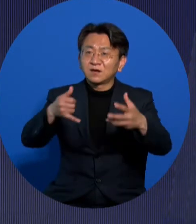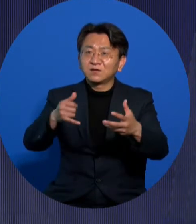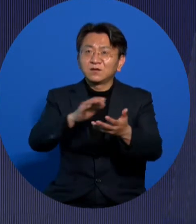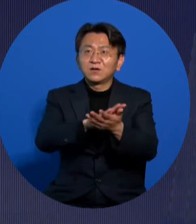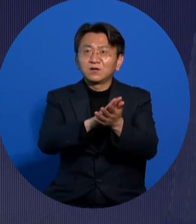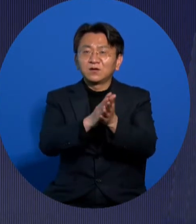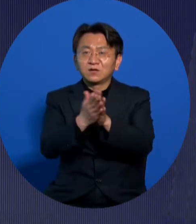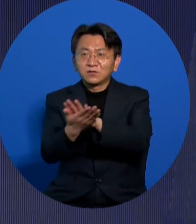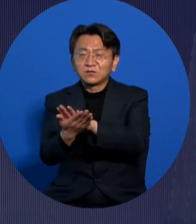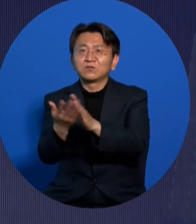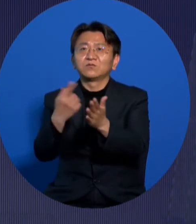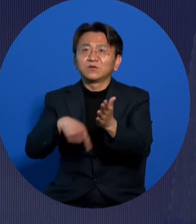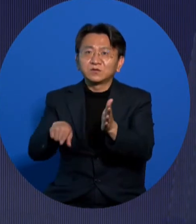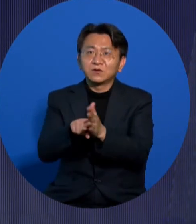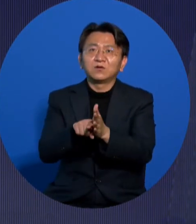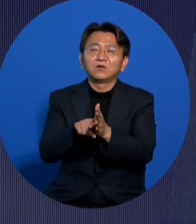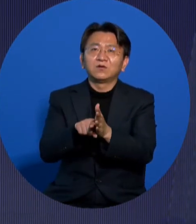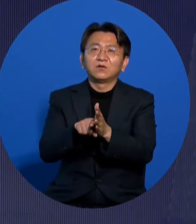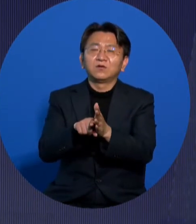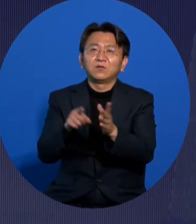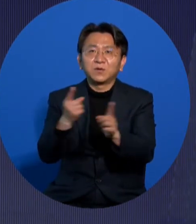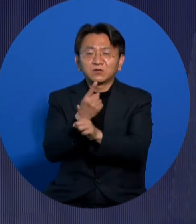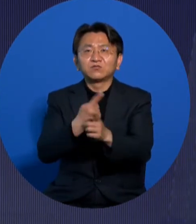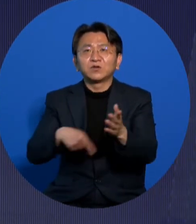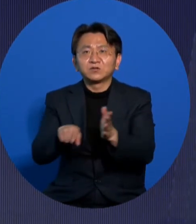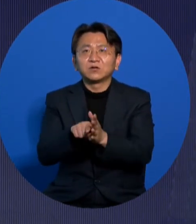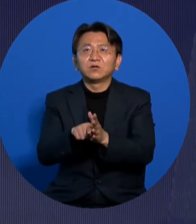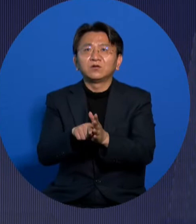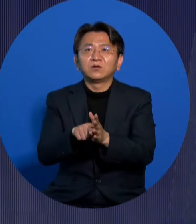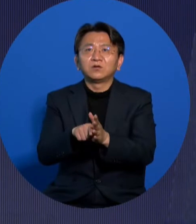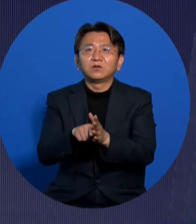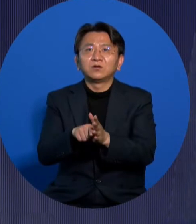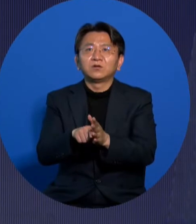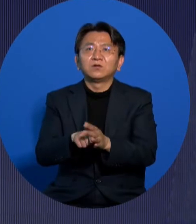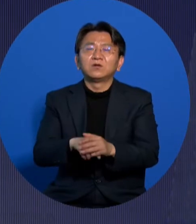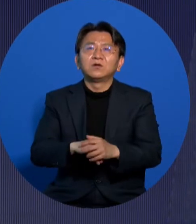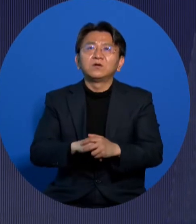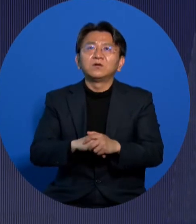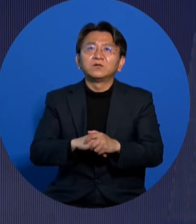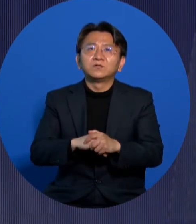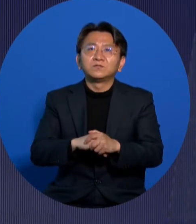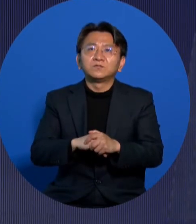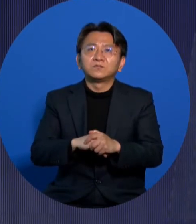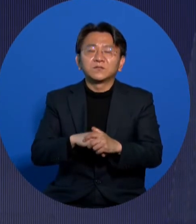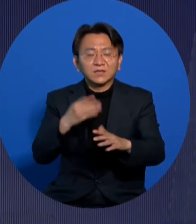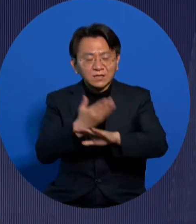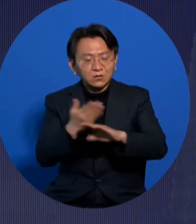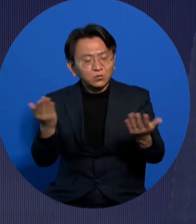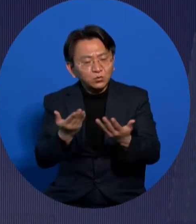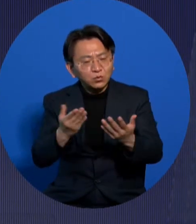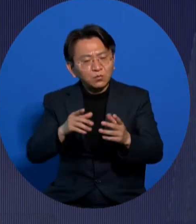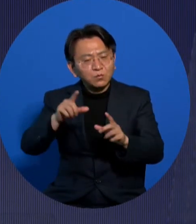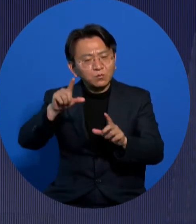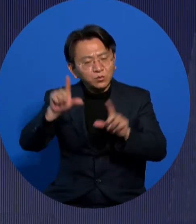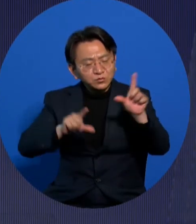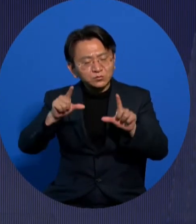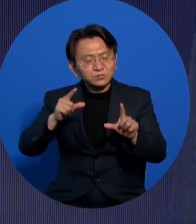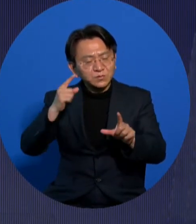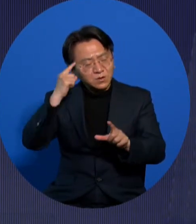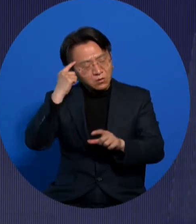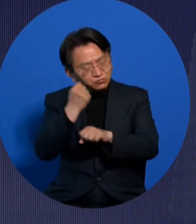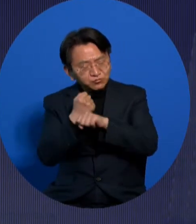위해서 다른 분배, 다른 노동을 상상해 볼 시기에 도달했다라고 생각합니다.